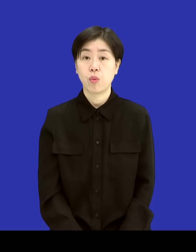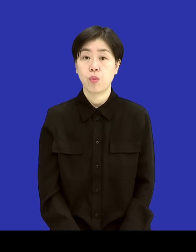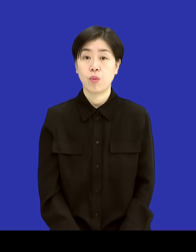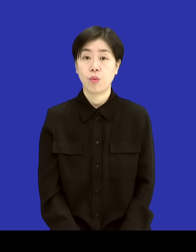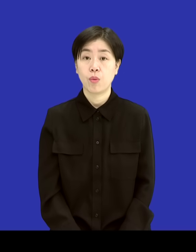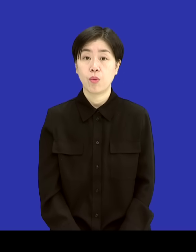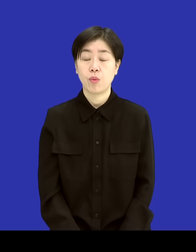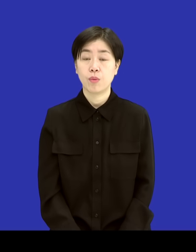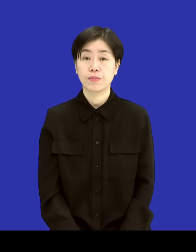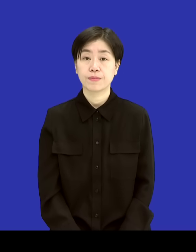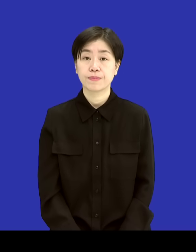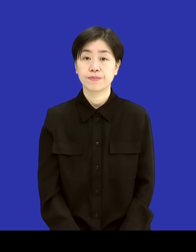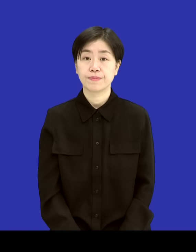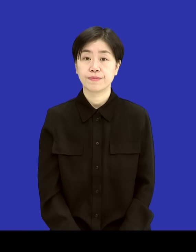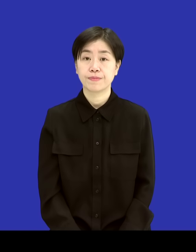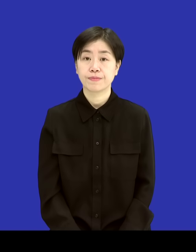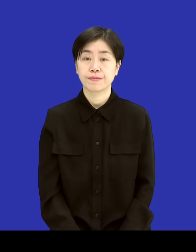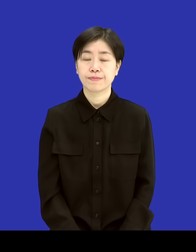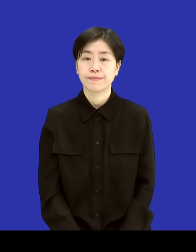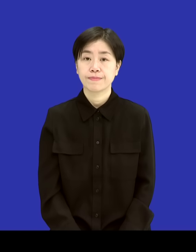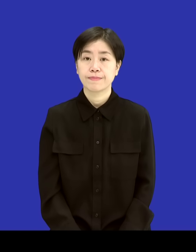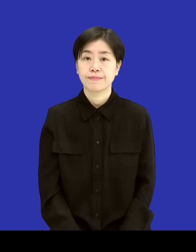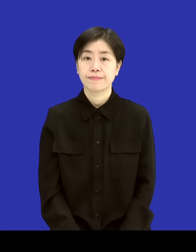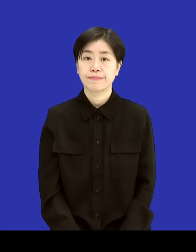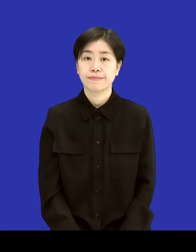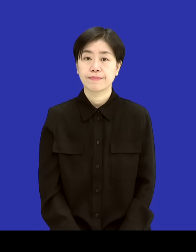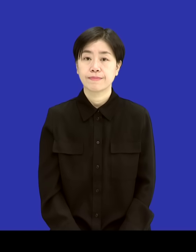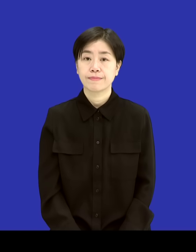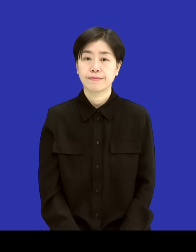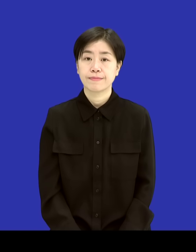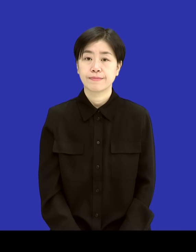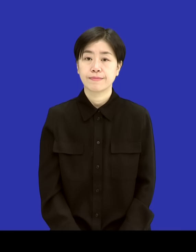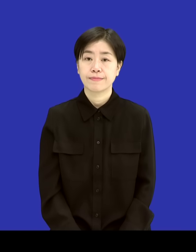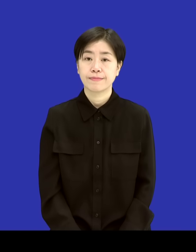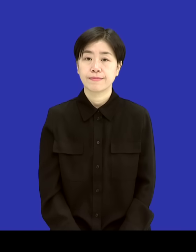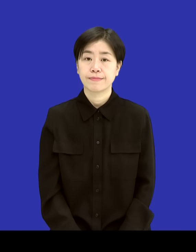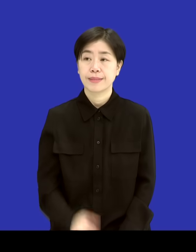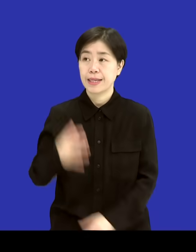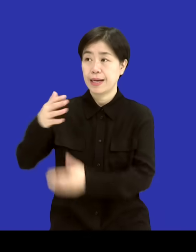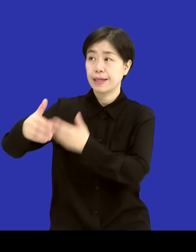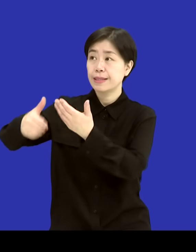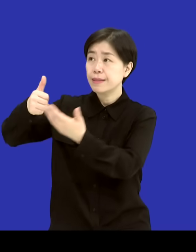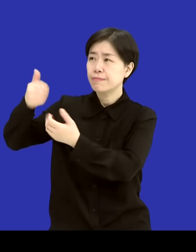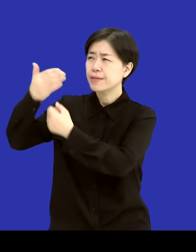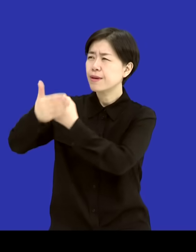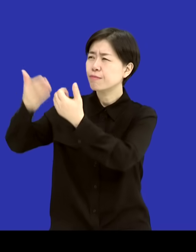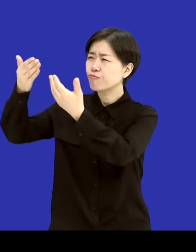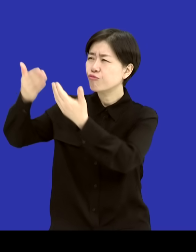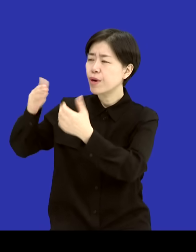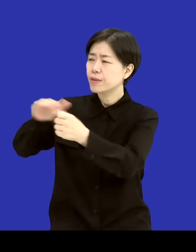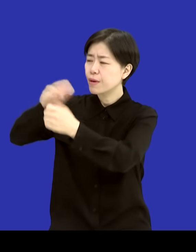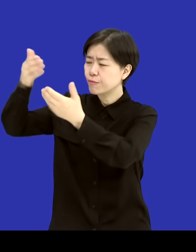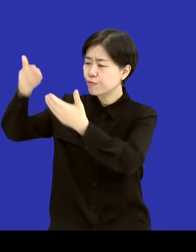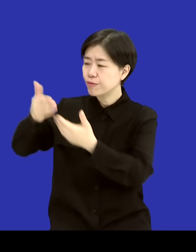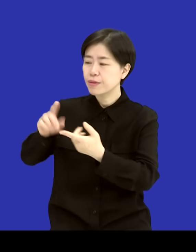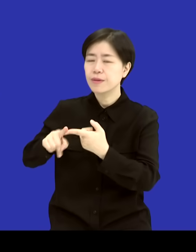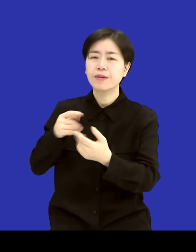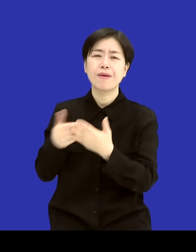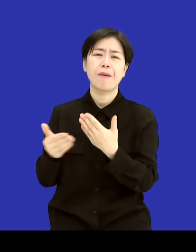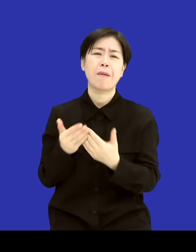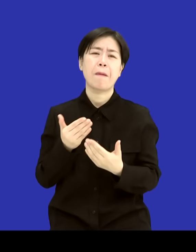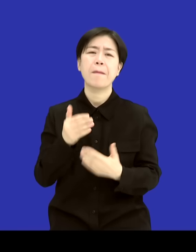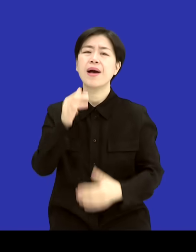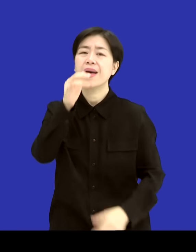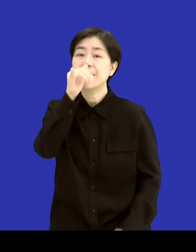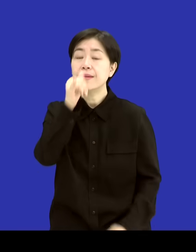제가 예전에 뭐라 해야 되지? 그런 하나님의 그 경험을 했었잖아요. 그러니까 네. 이렇게